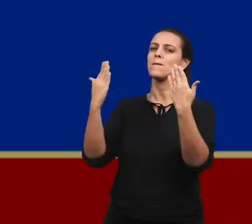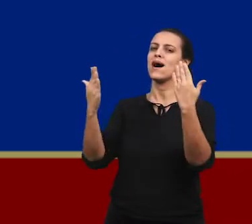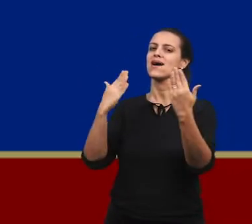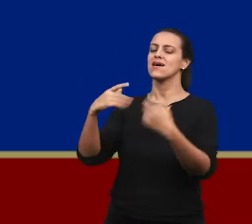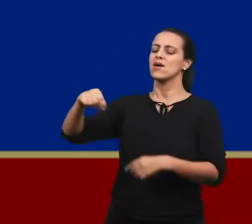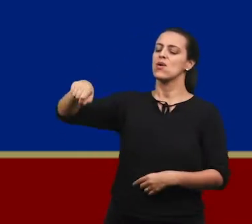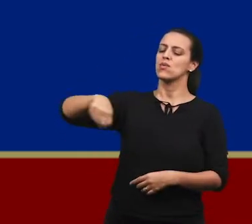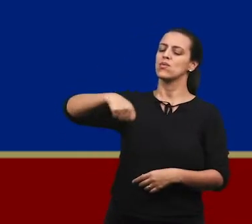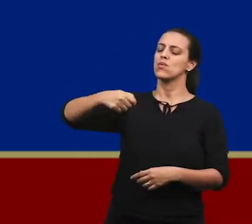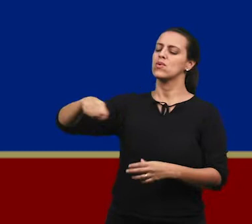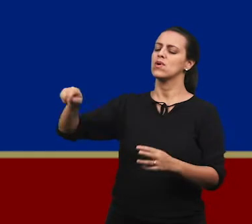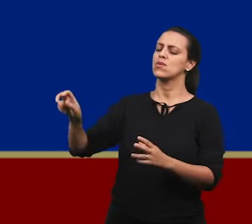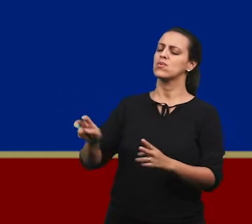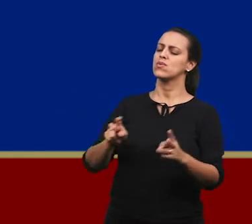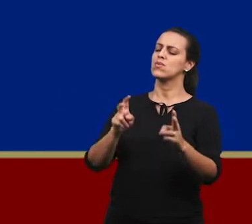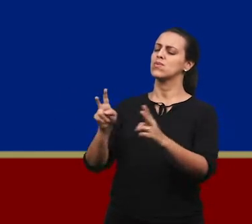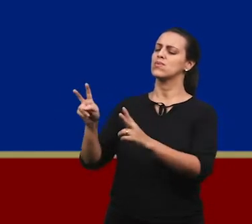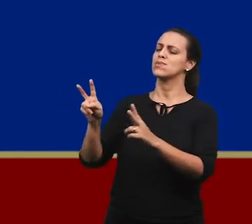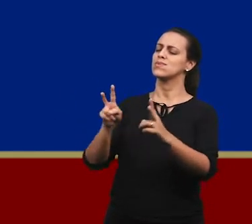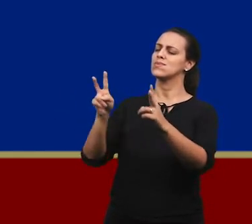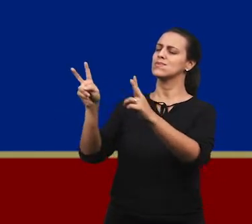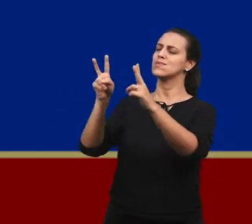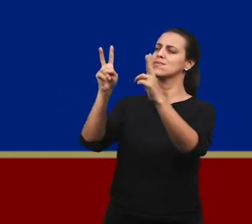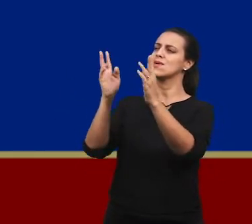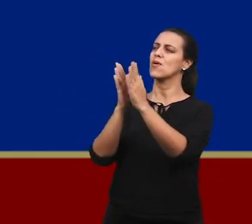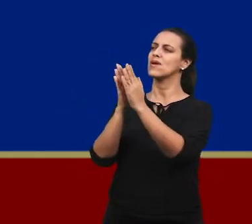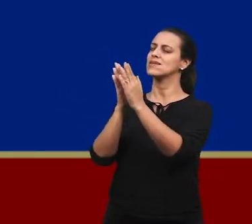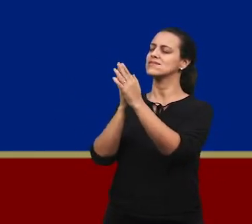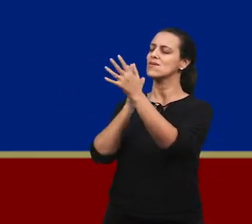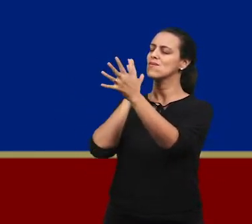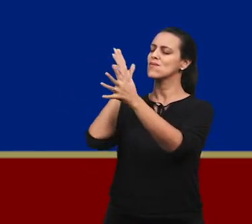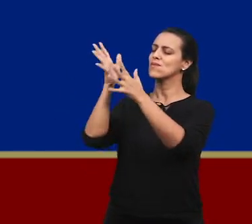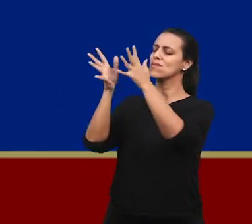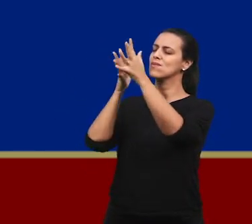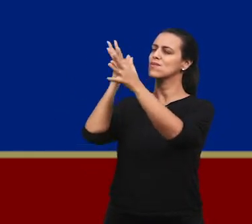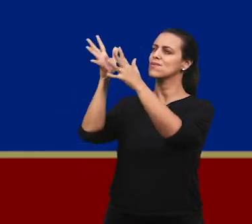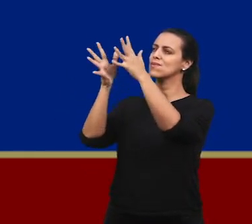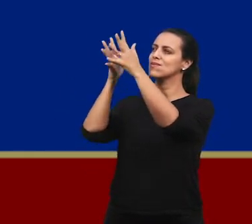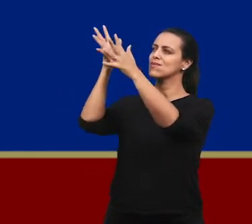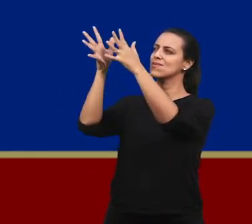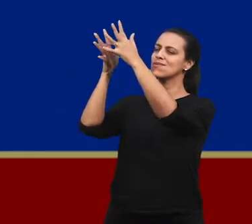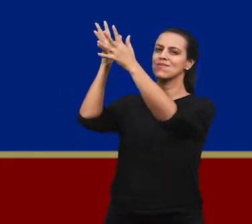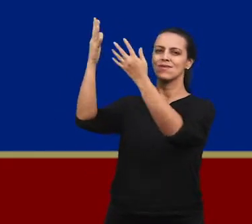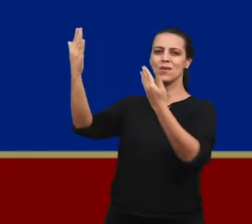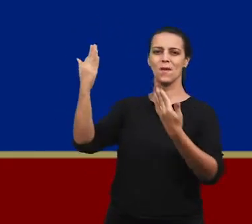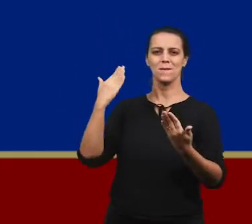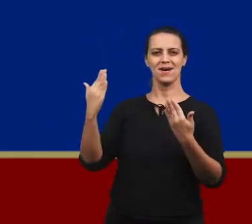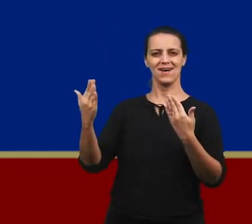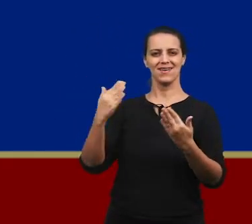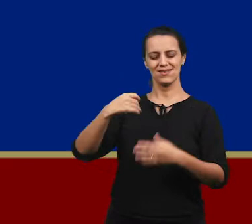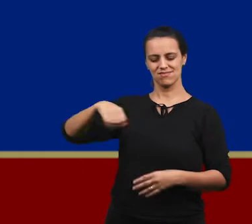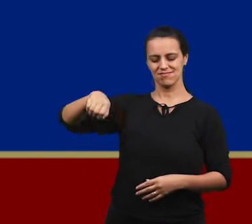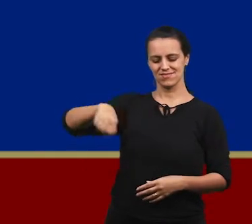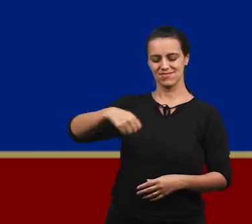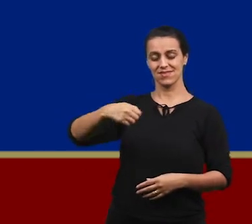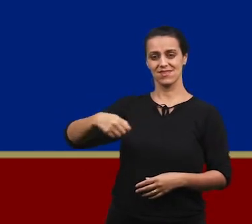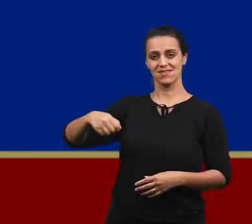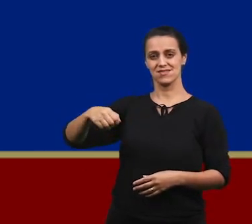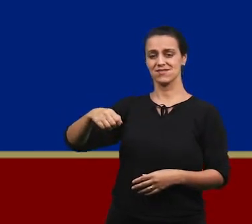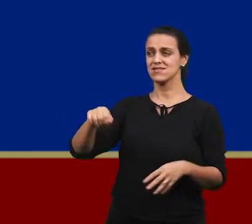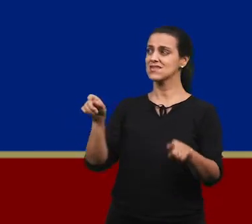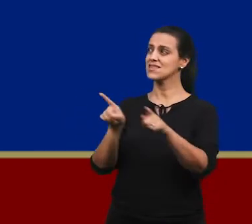во втором стихе, извиняюсь, «Да направится молитва моя, как фимиам, пред лицо твое, воздеяние рук